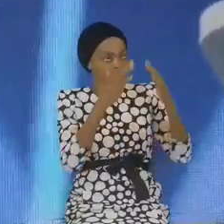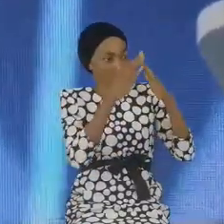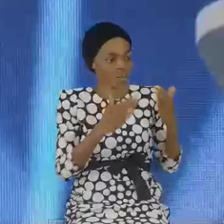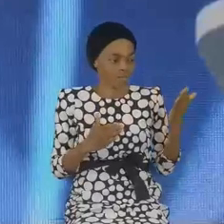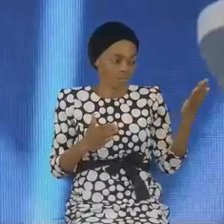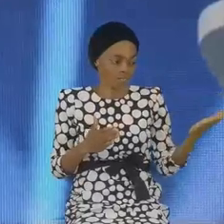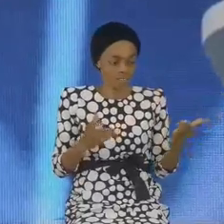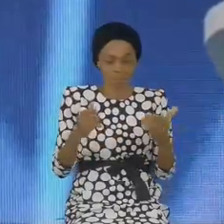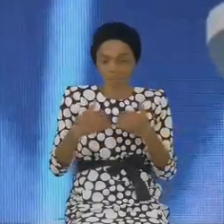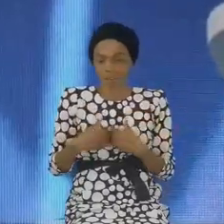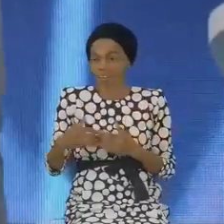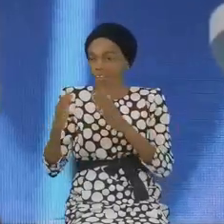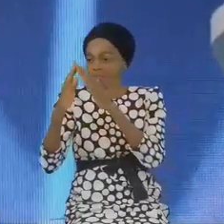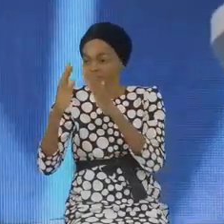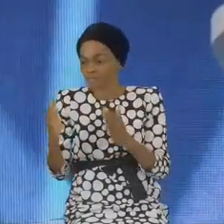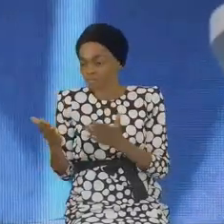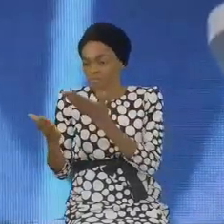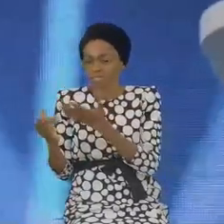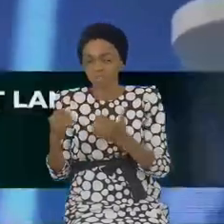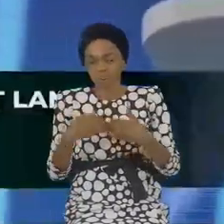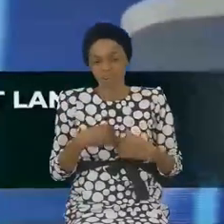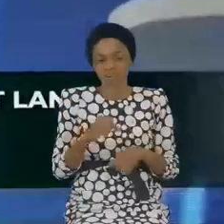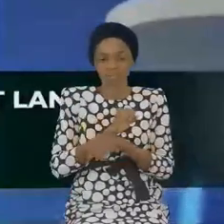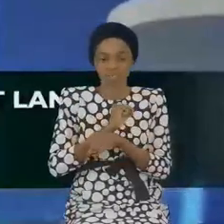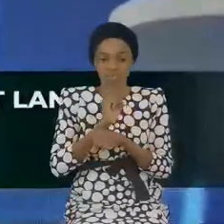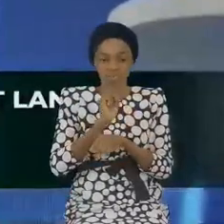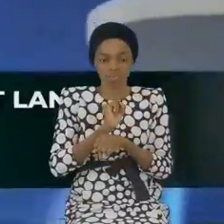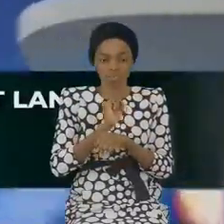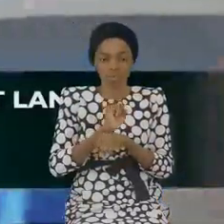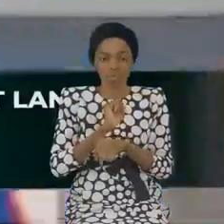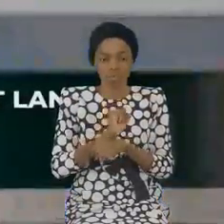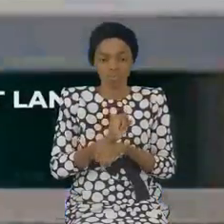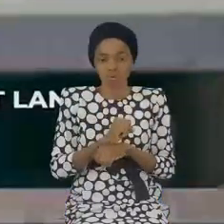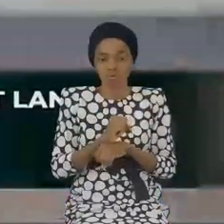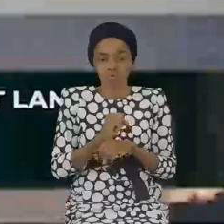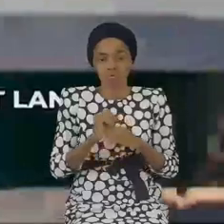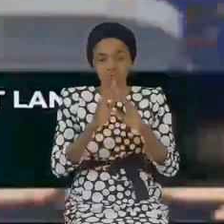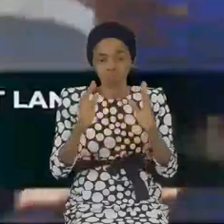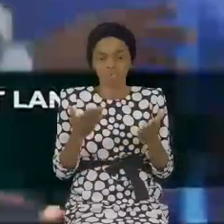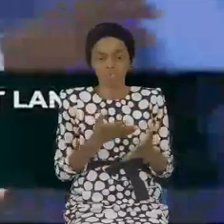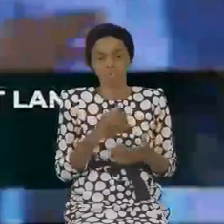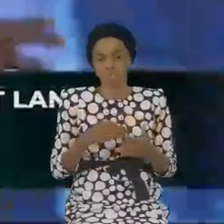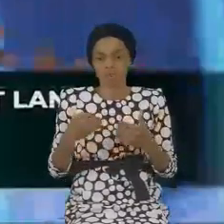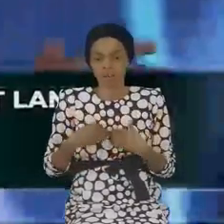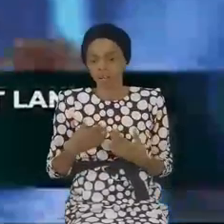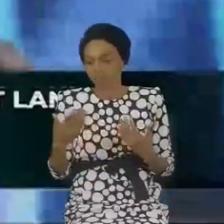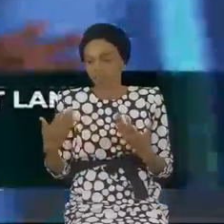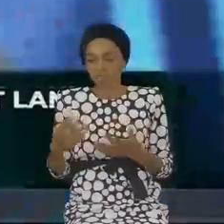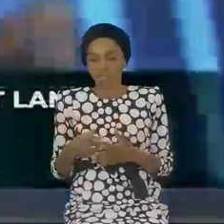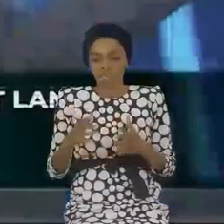a une boutique là-bas, nous avons une demeure, habitation là-bas, mais tout